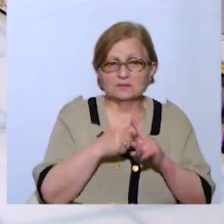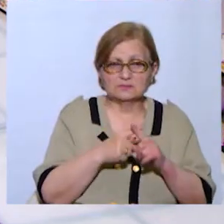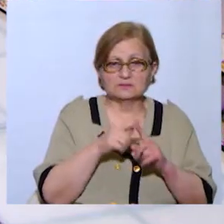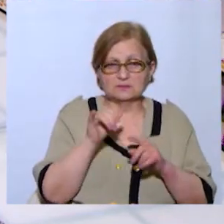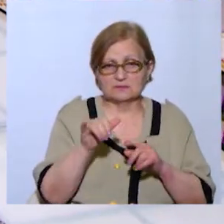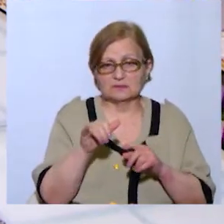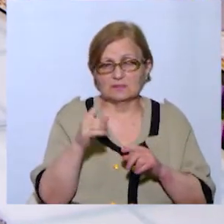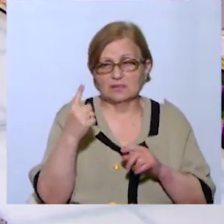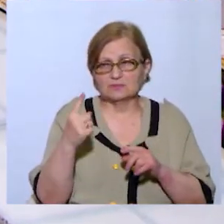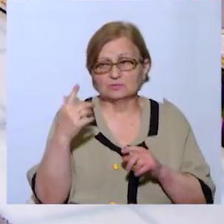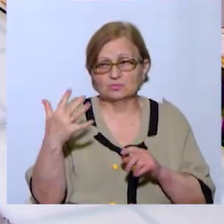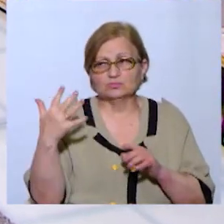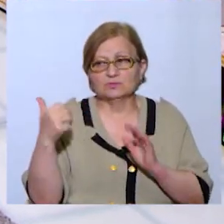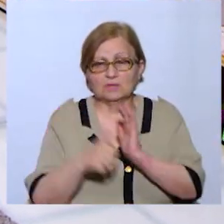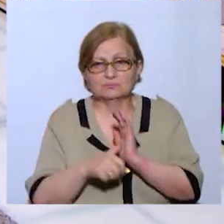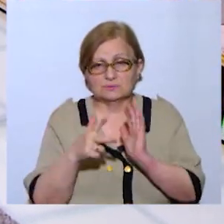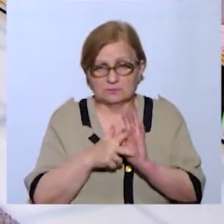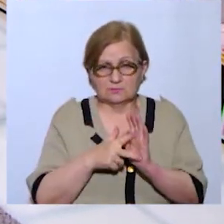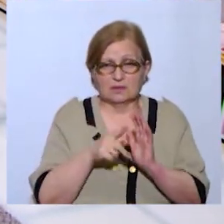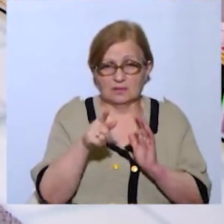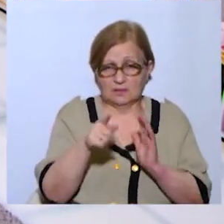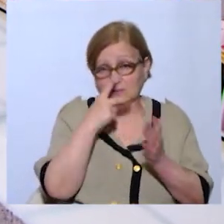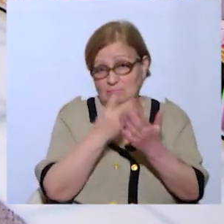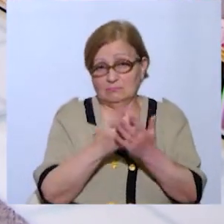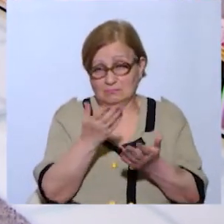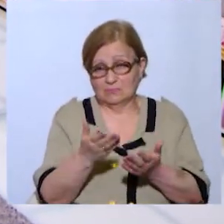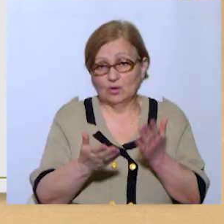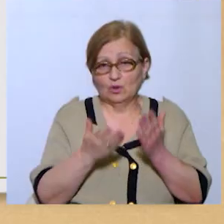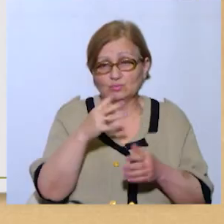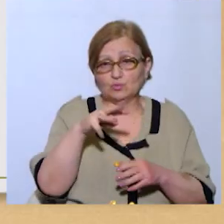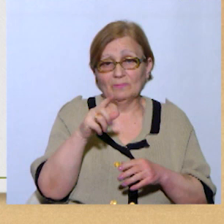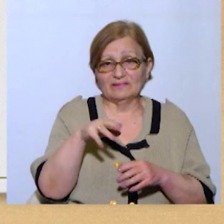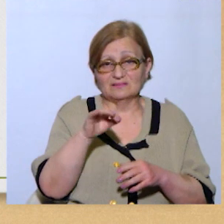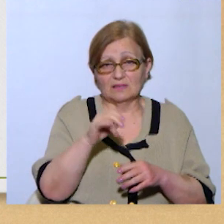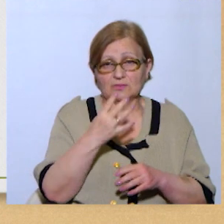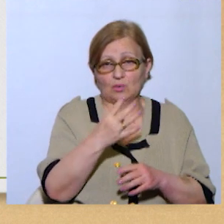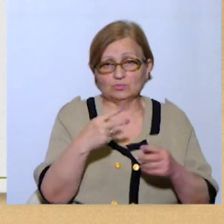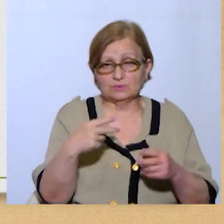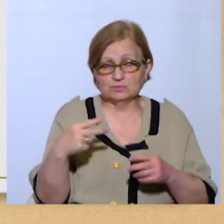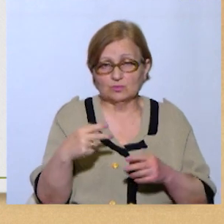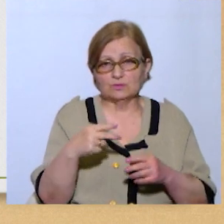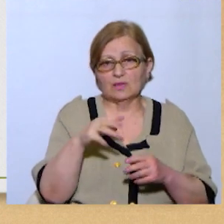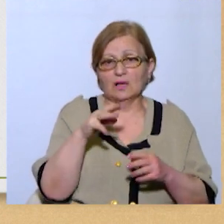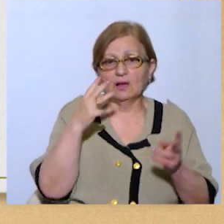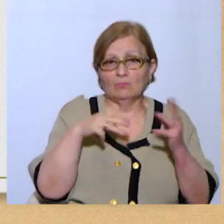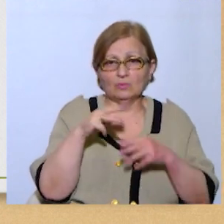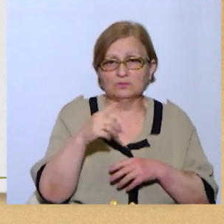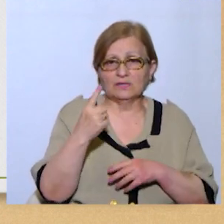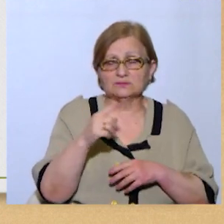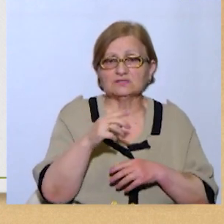y, 1, 5, 6, 8 ამ მონაცემების საშუალო, თუ მედიანა 4 სტოლია და მოდა ერთადერთია და ის 1